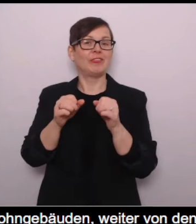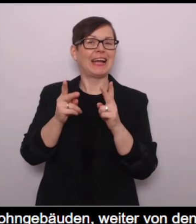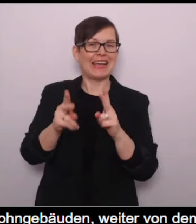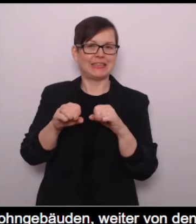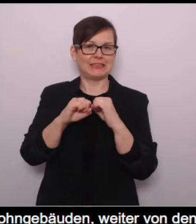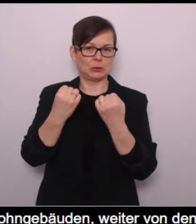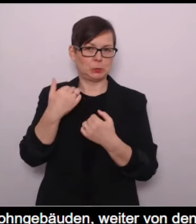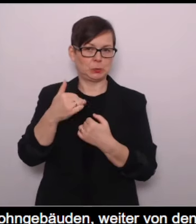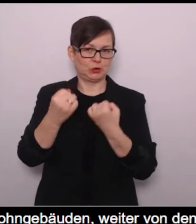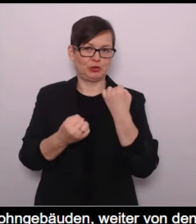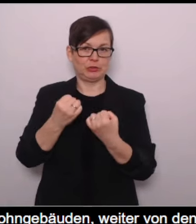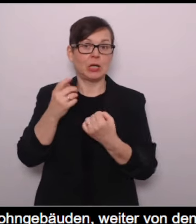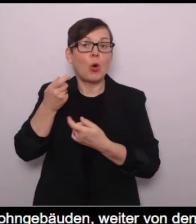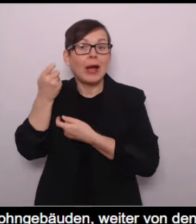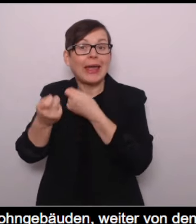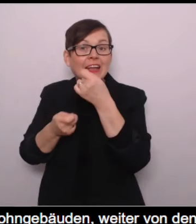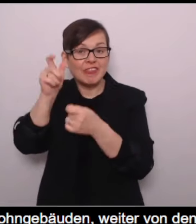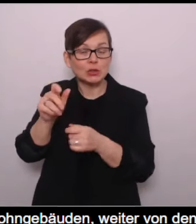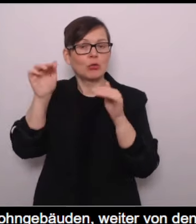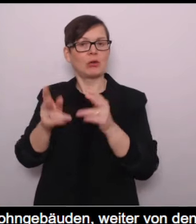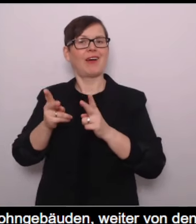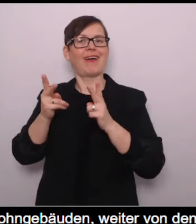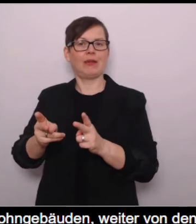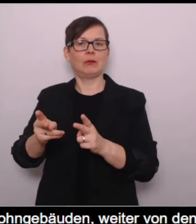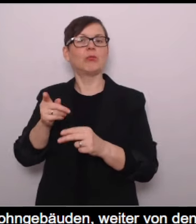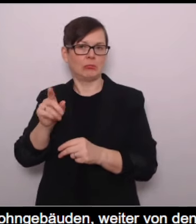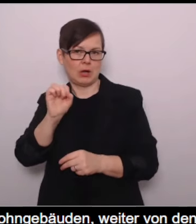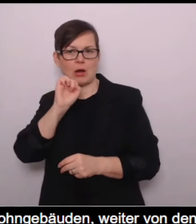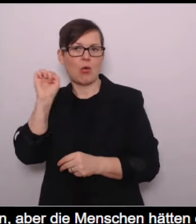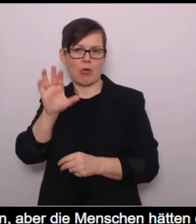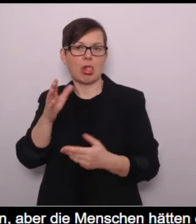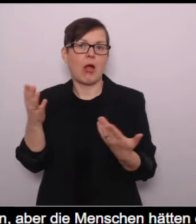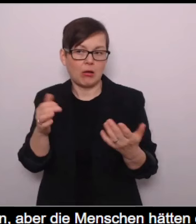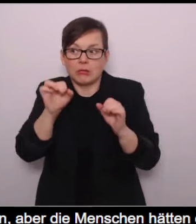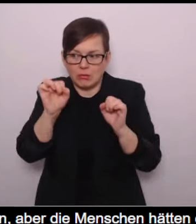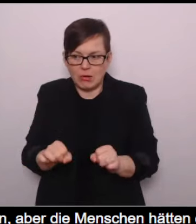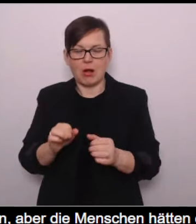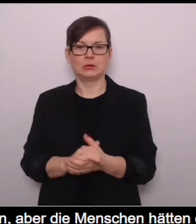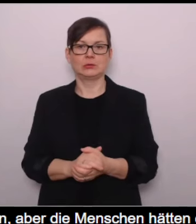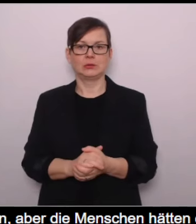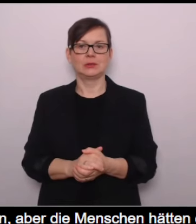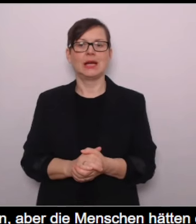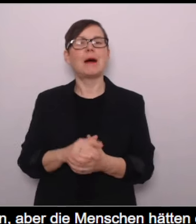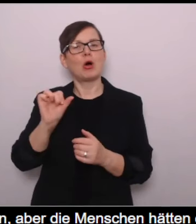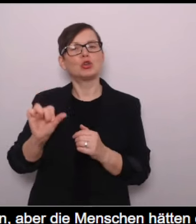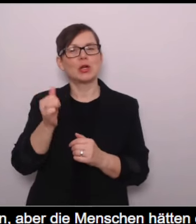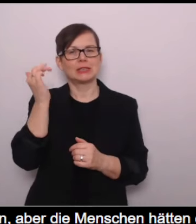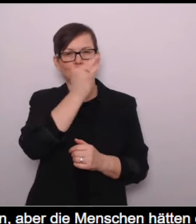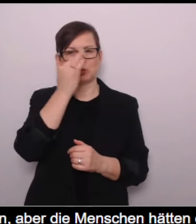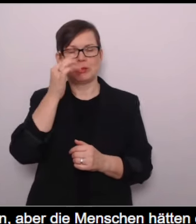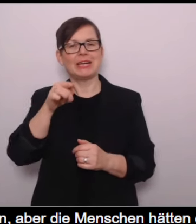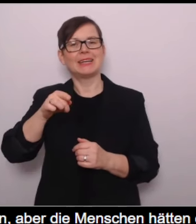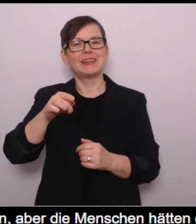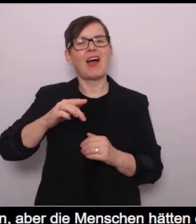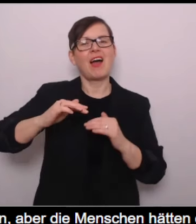Mehring nochmal gesagt, das ist ja auch eine etwas komplexere Rechtssituation. Auch Investoren haben Rechte, die im Zweifelsfall auch juristisch einklagbar